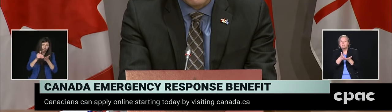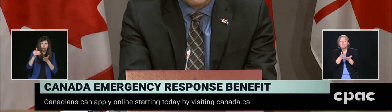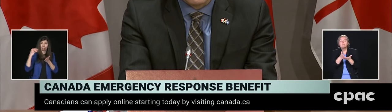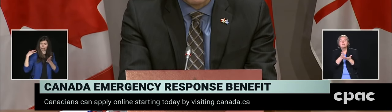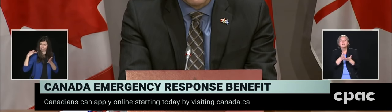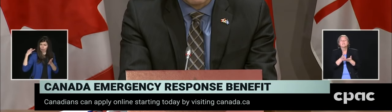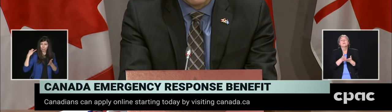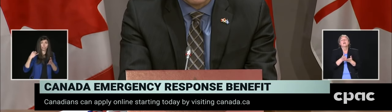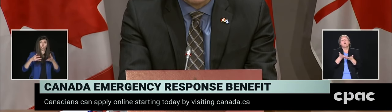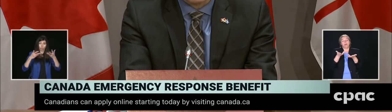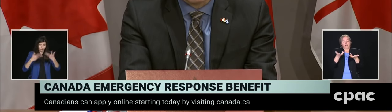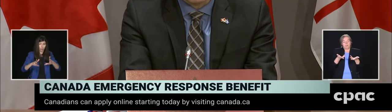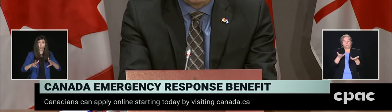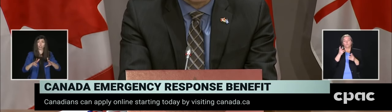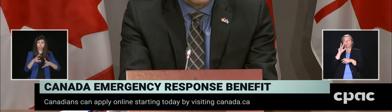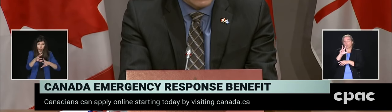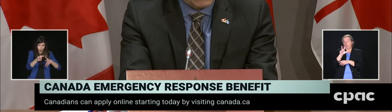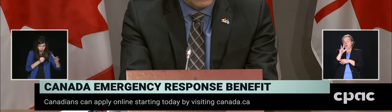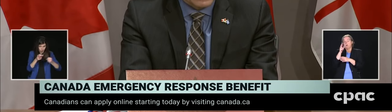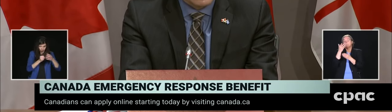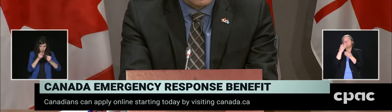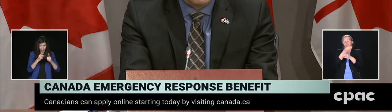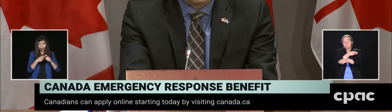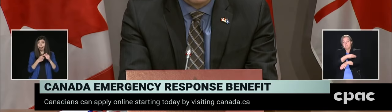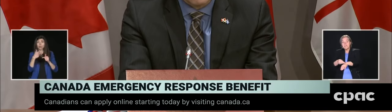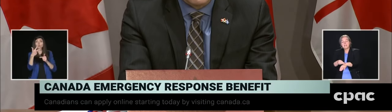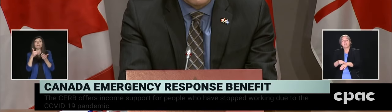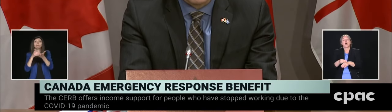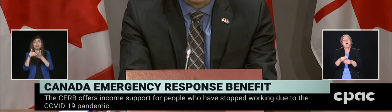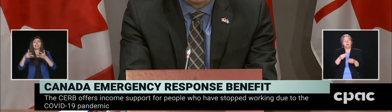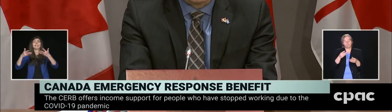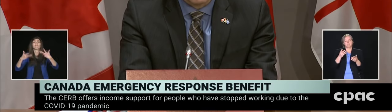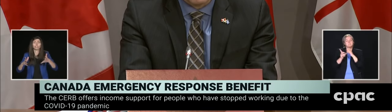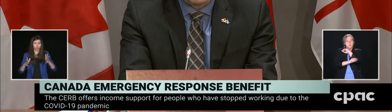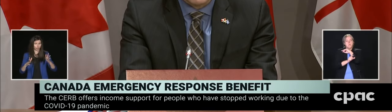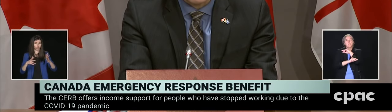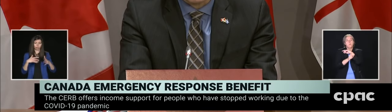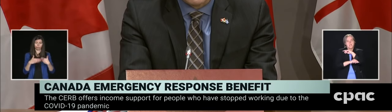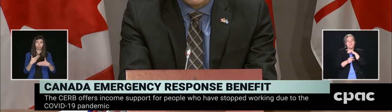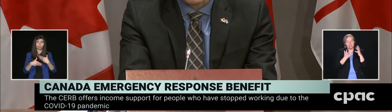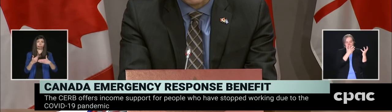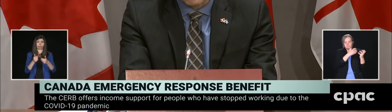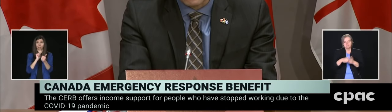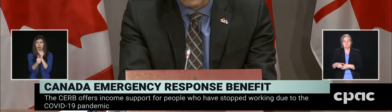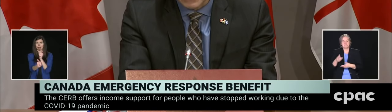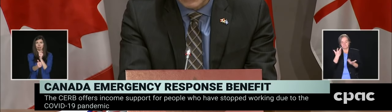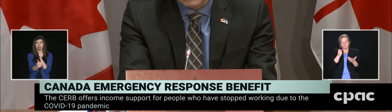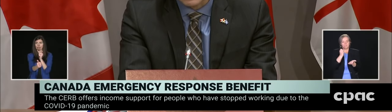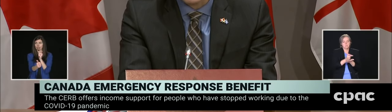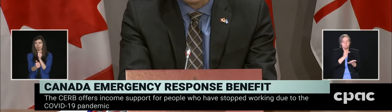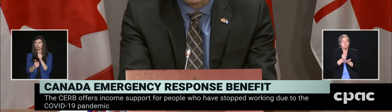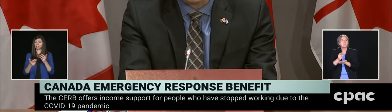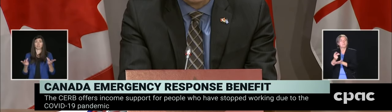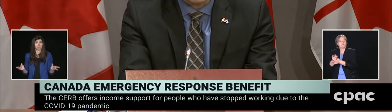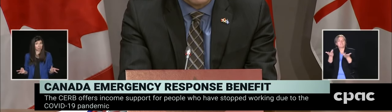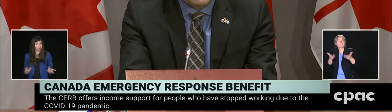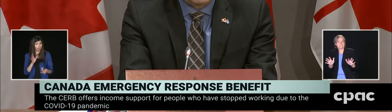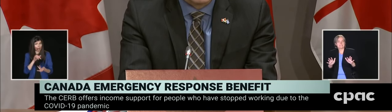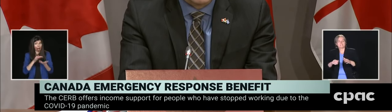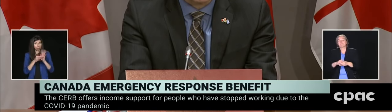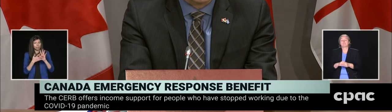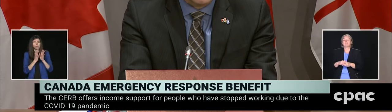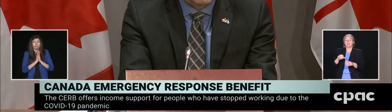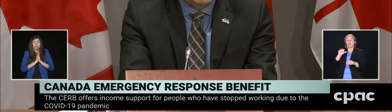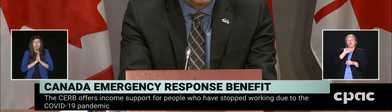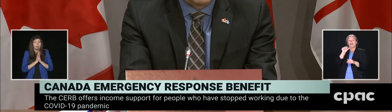traitées. Évidemment, nous sommes très reconnaissants aux agents et aux fonctionnaires de l'Agence de revenus du Canada et de